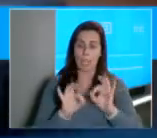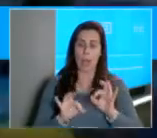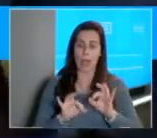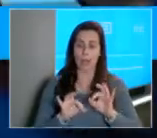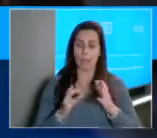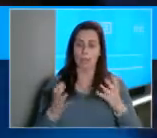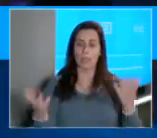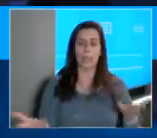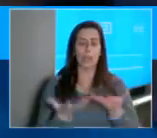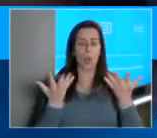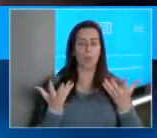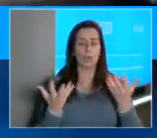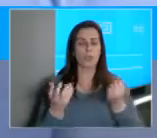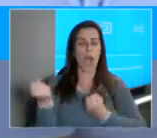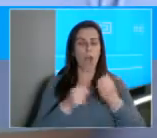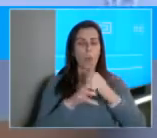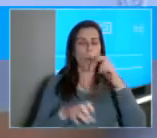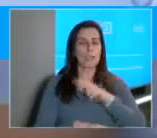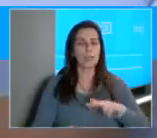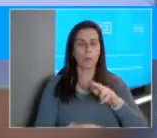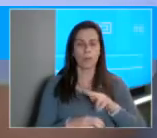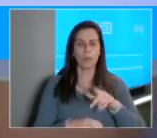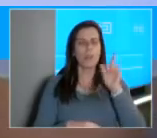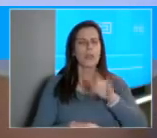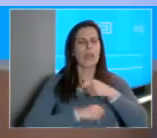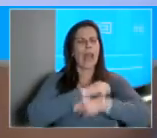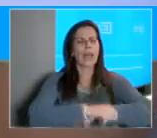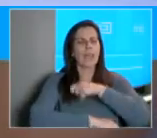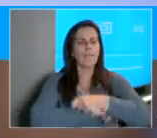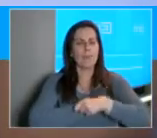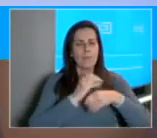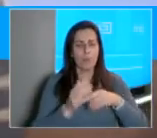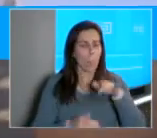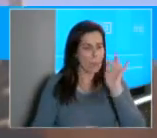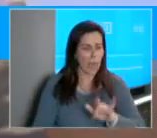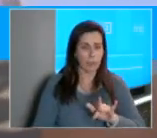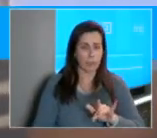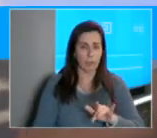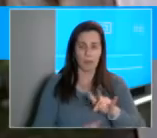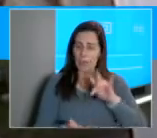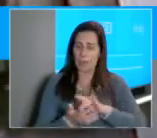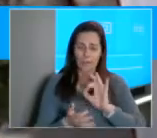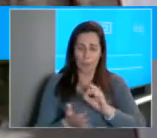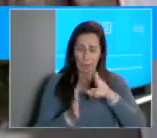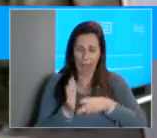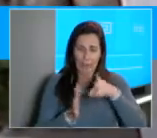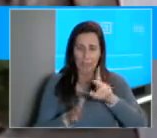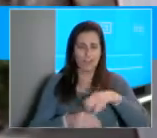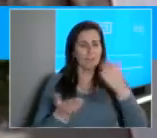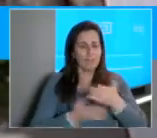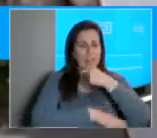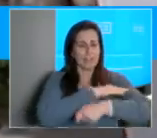עידוד התחבורה הציבורית יצא נגד הדוכנים שמציעים להניח תפילין וממוקמים בתחנות